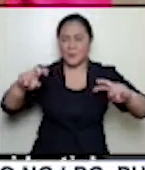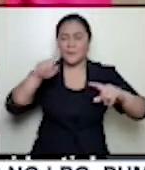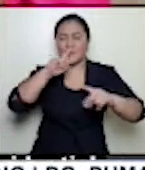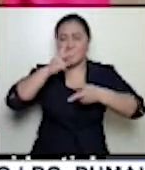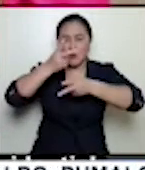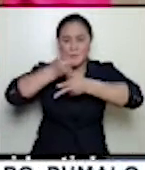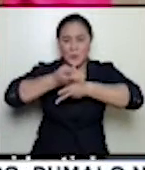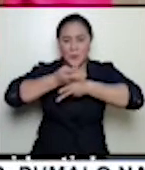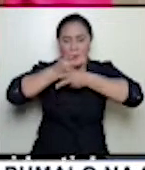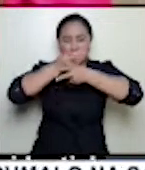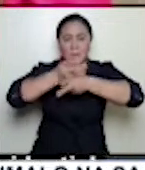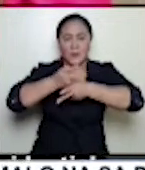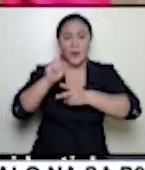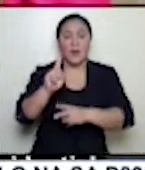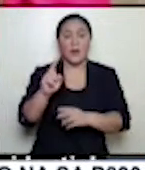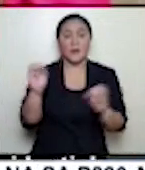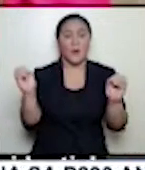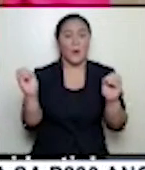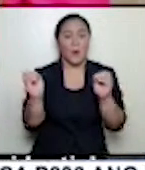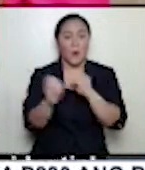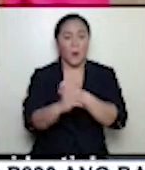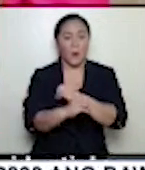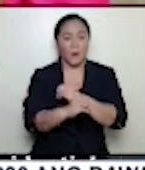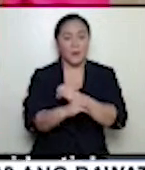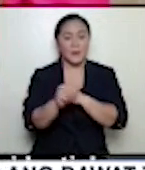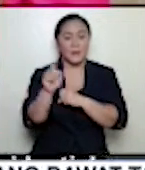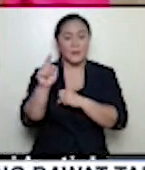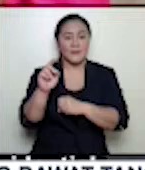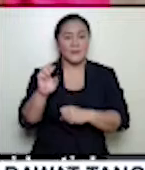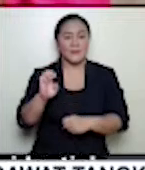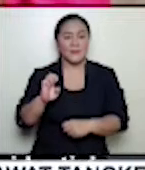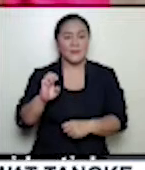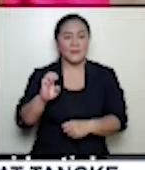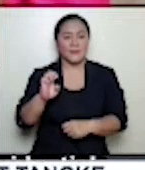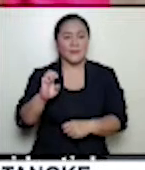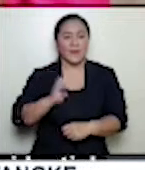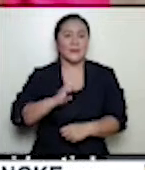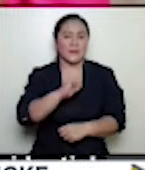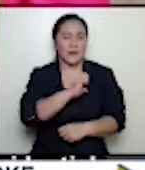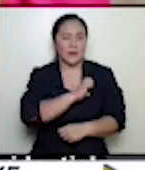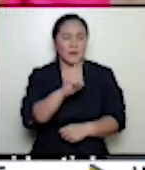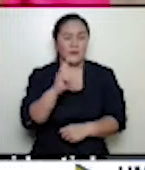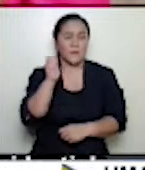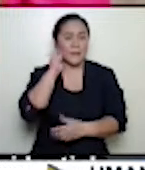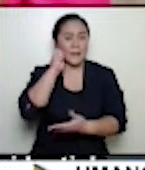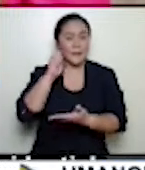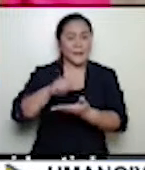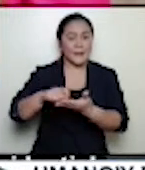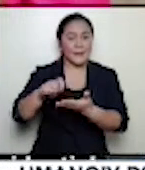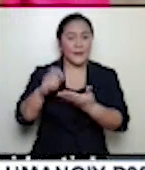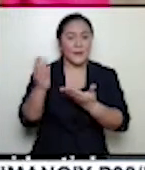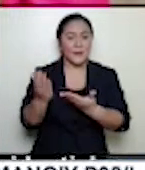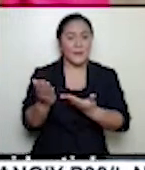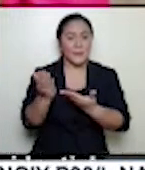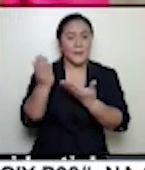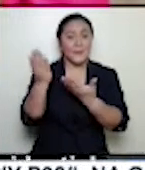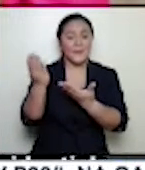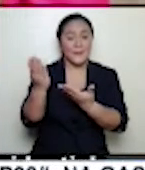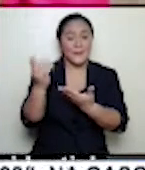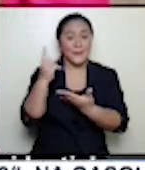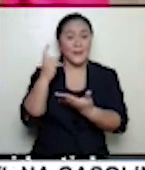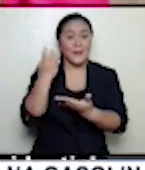ng Office of the Executive Secretary at nagpresenta nga ang economic